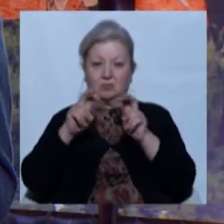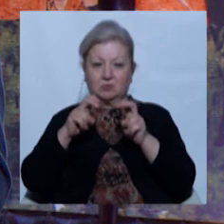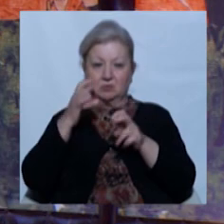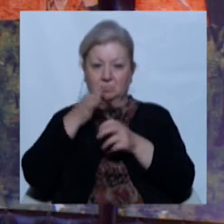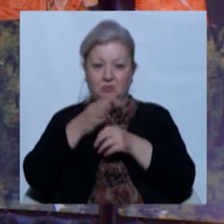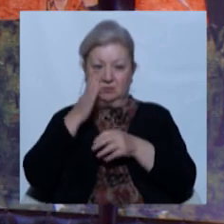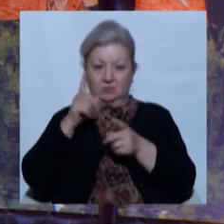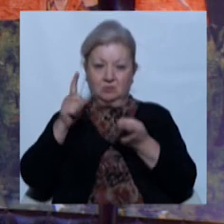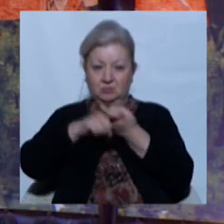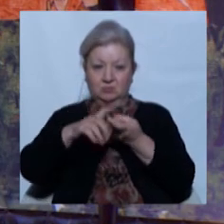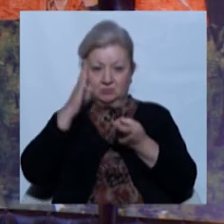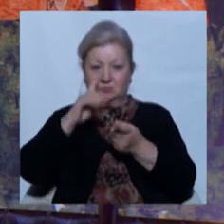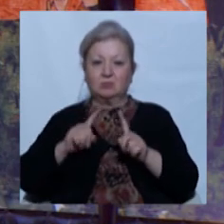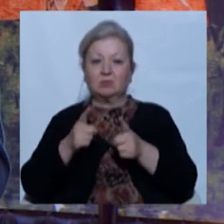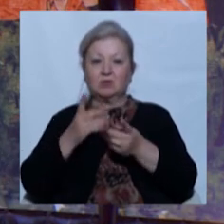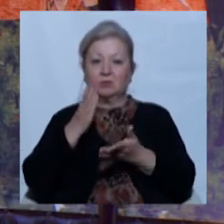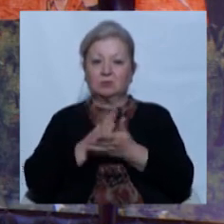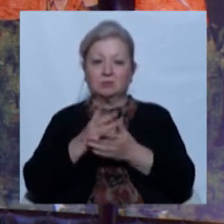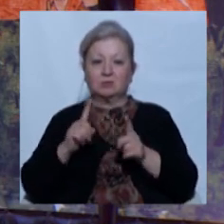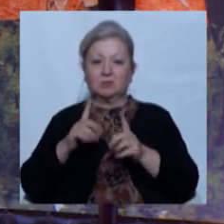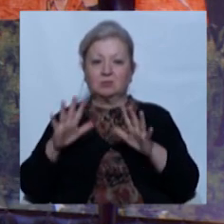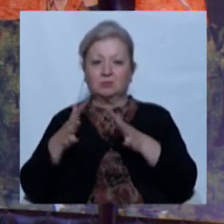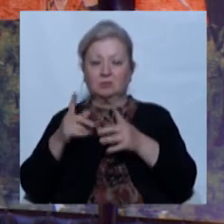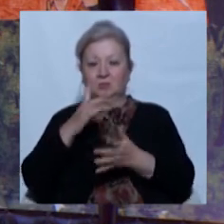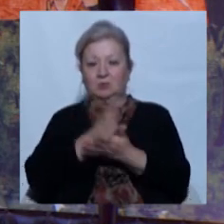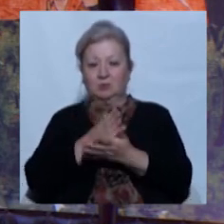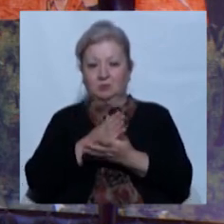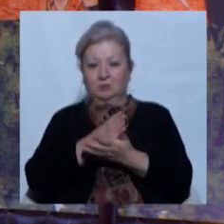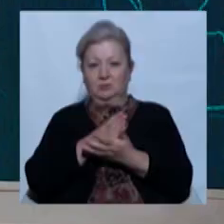შევეხები, რატომ არის საერთოდ, რატომ ხდება ასე და